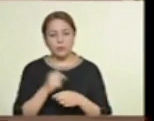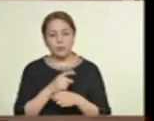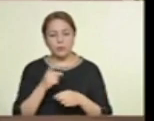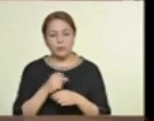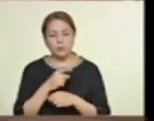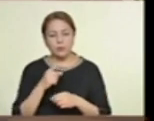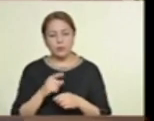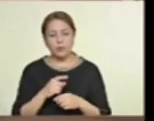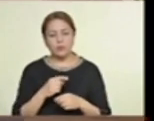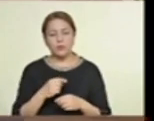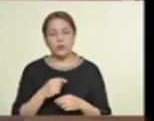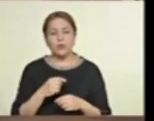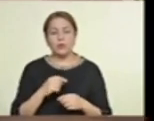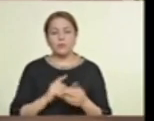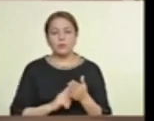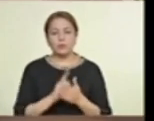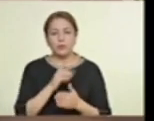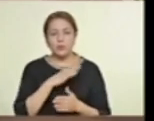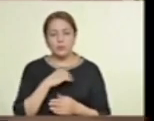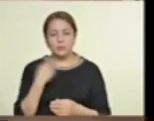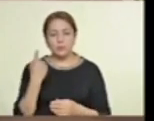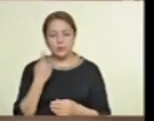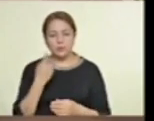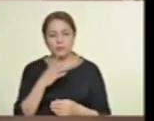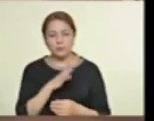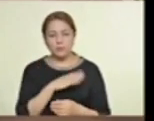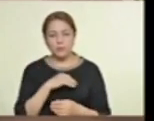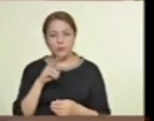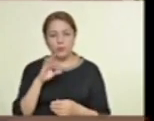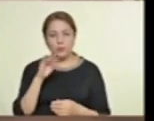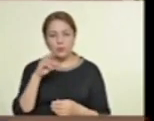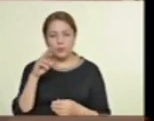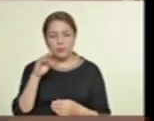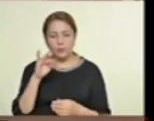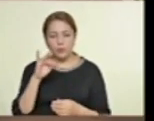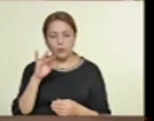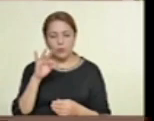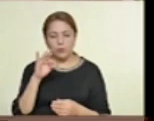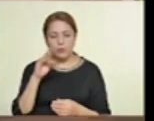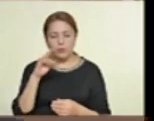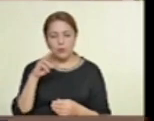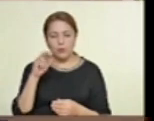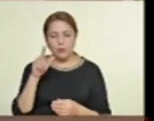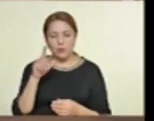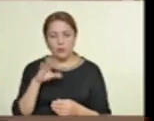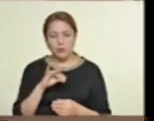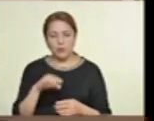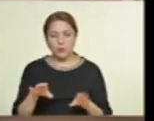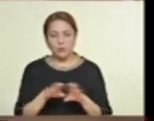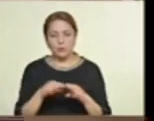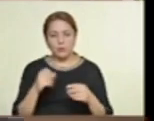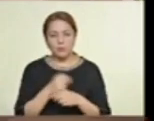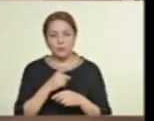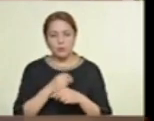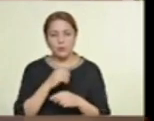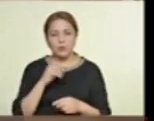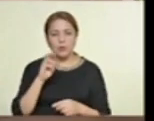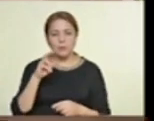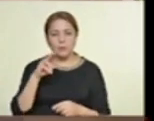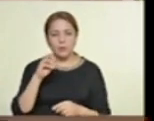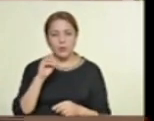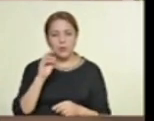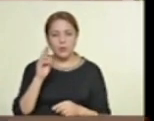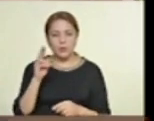topa boshladi. Birinchilardan bo'lib Londondagi birinchi yopiq bozor bu Blackwell Hall, ya'ni